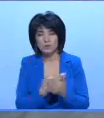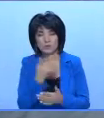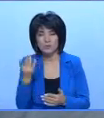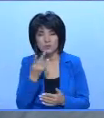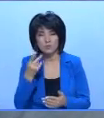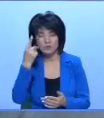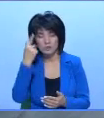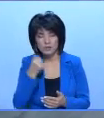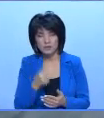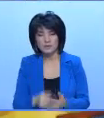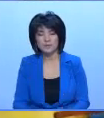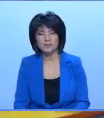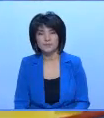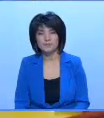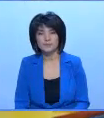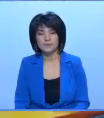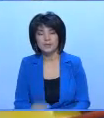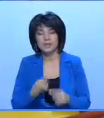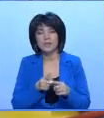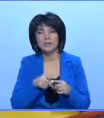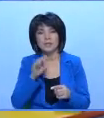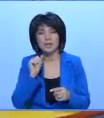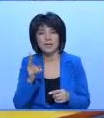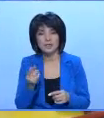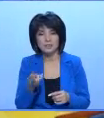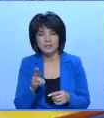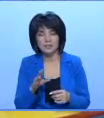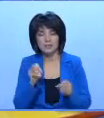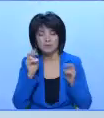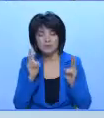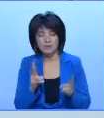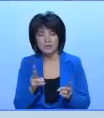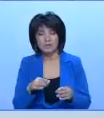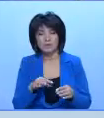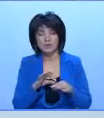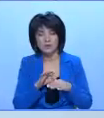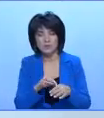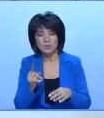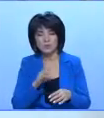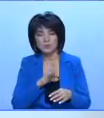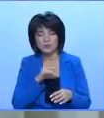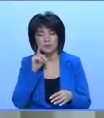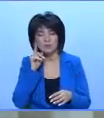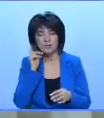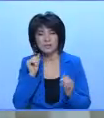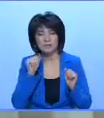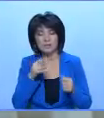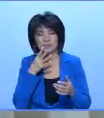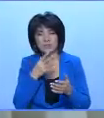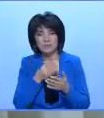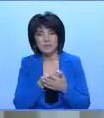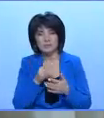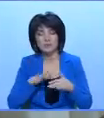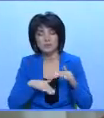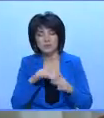орталық көмектеседі. Бұл акция 4 айдан бері үнемі жалғасын тауып отыр. Шығармашылыққа жаны жақын жастар өмір сынағына түскен балаларға